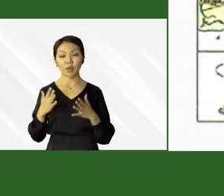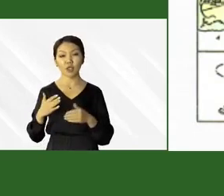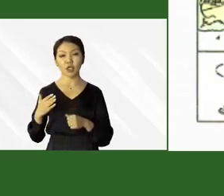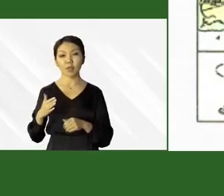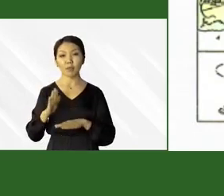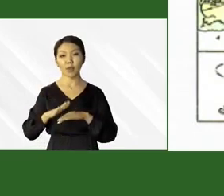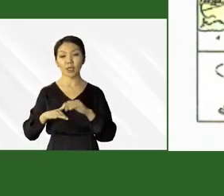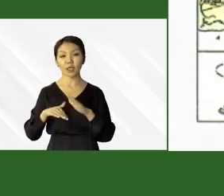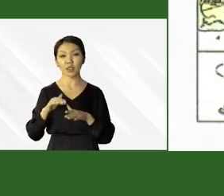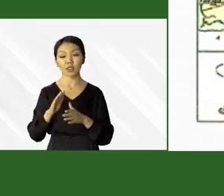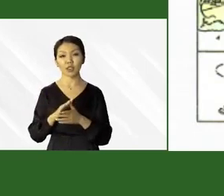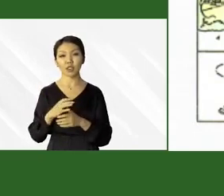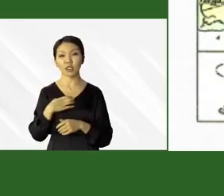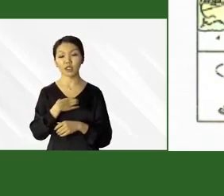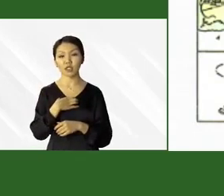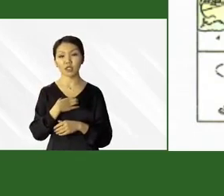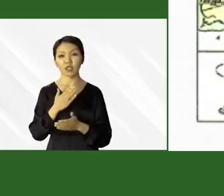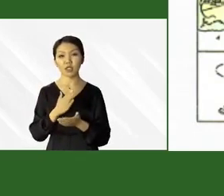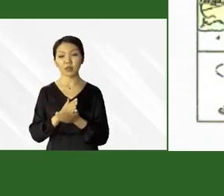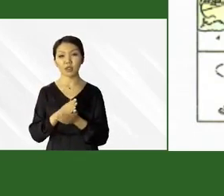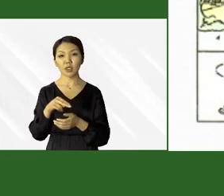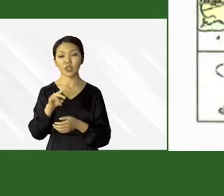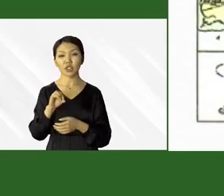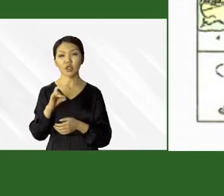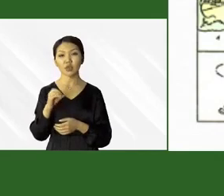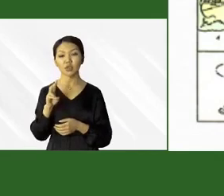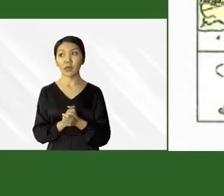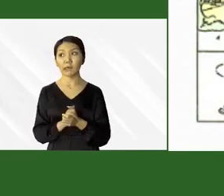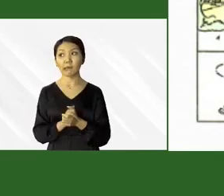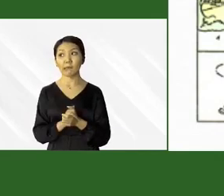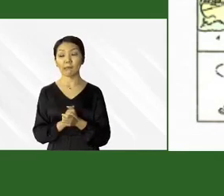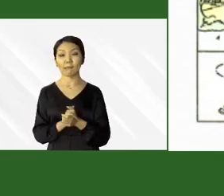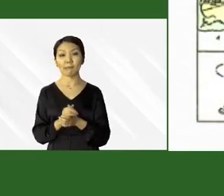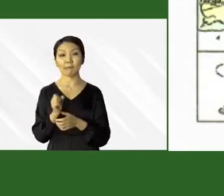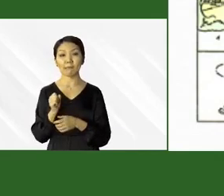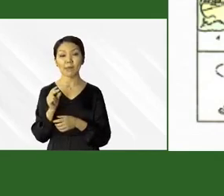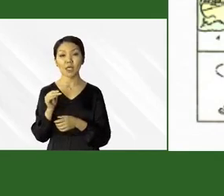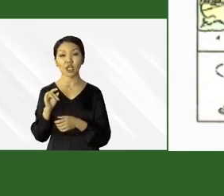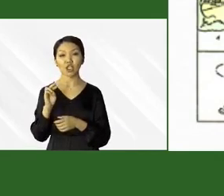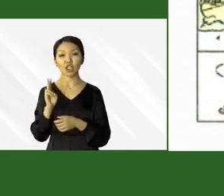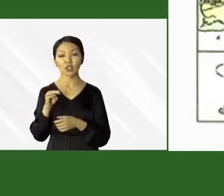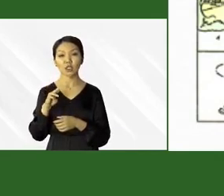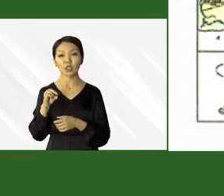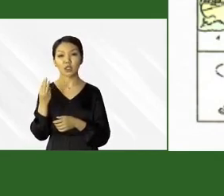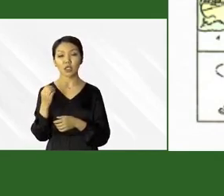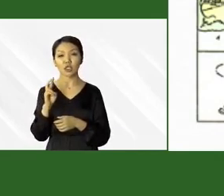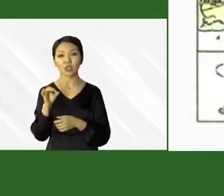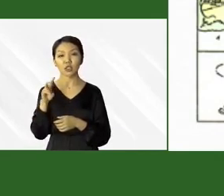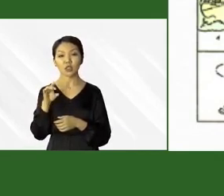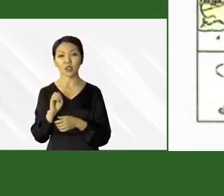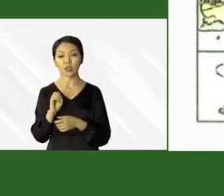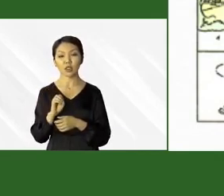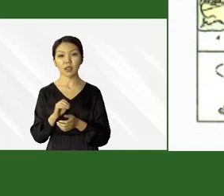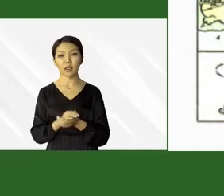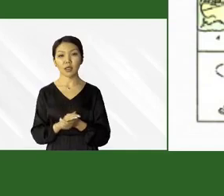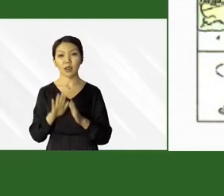практическое значение имеет Джируйское золоторудное месторождение и Ачикташское месторождение серного